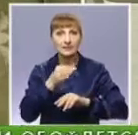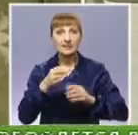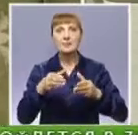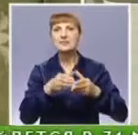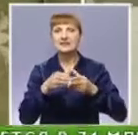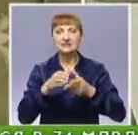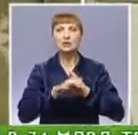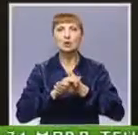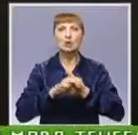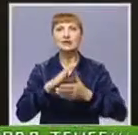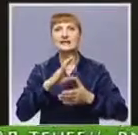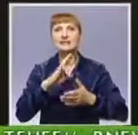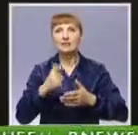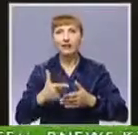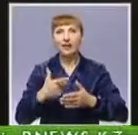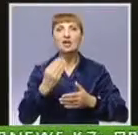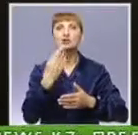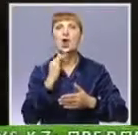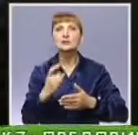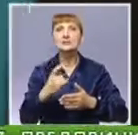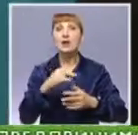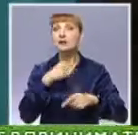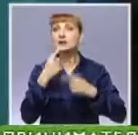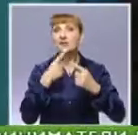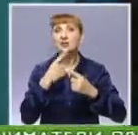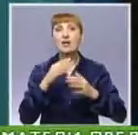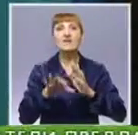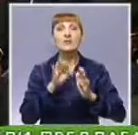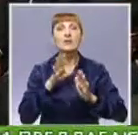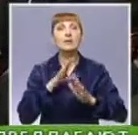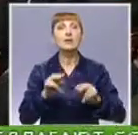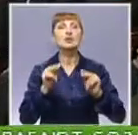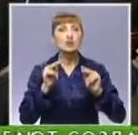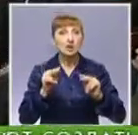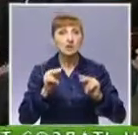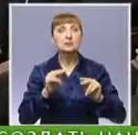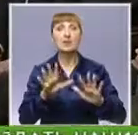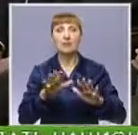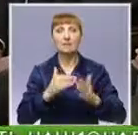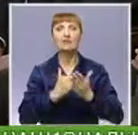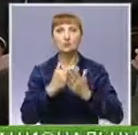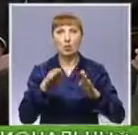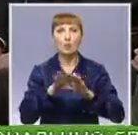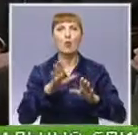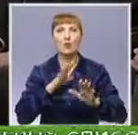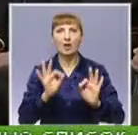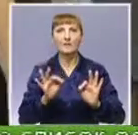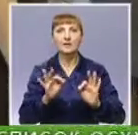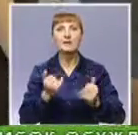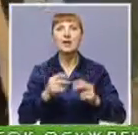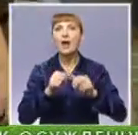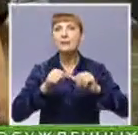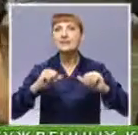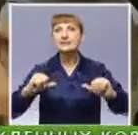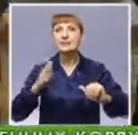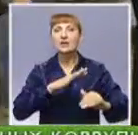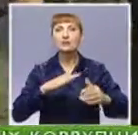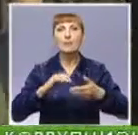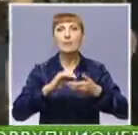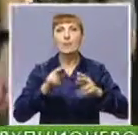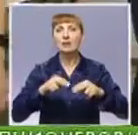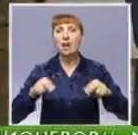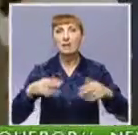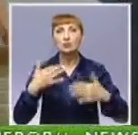Содружеств независимых государств и ШОС заключили, выборы прошли прозрачно, честно и на высоком уровне. Теперь комиссии Межпарламентской ассамблеи